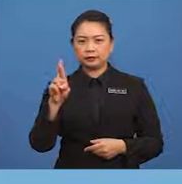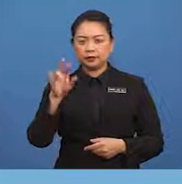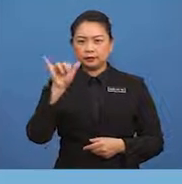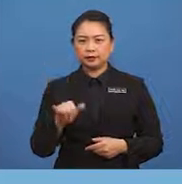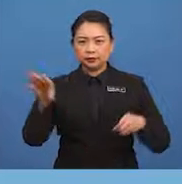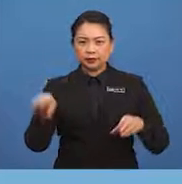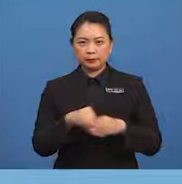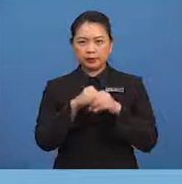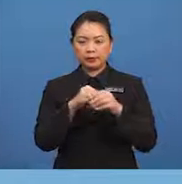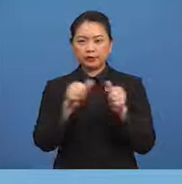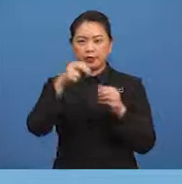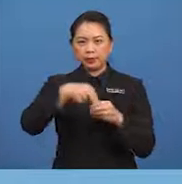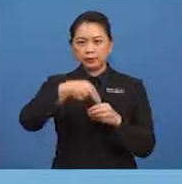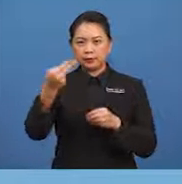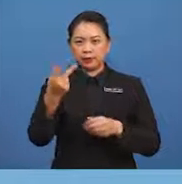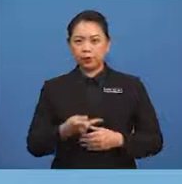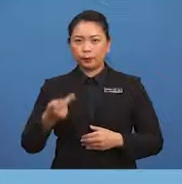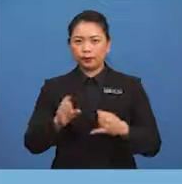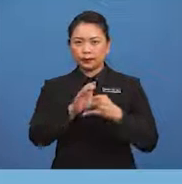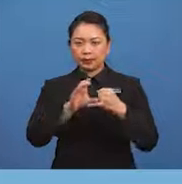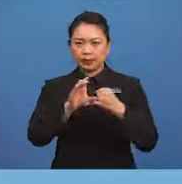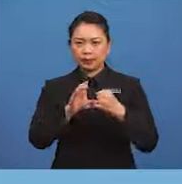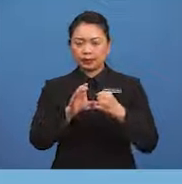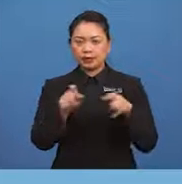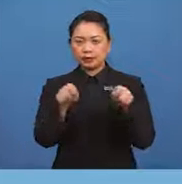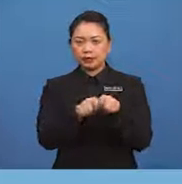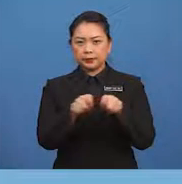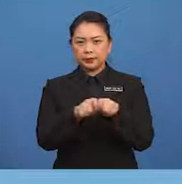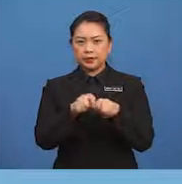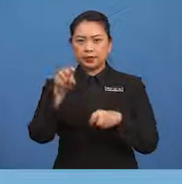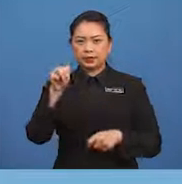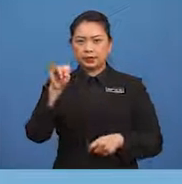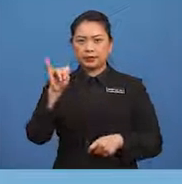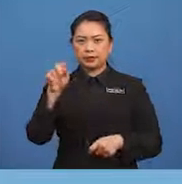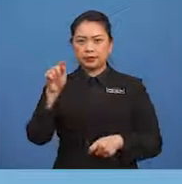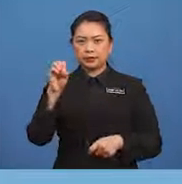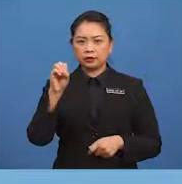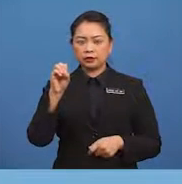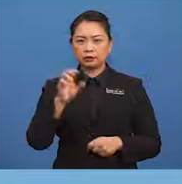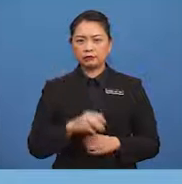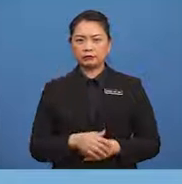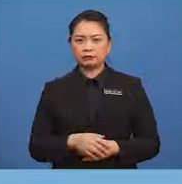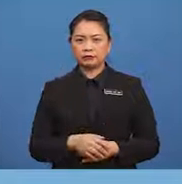dengan penghasilan komponen sel seperti mitokondrion?